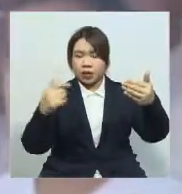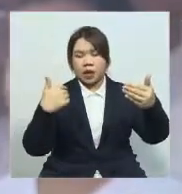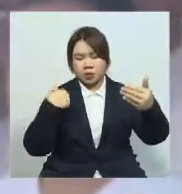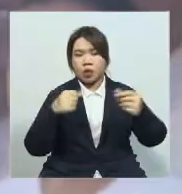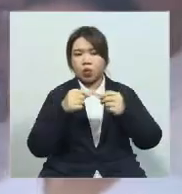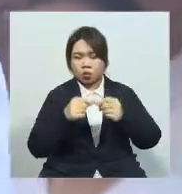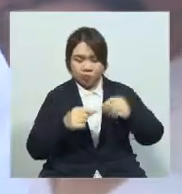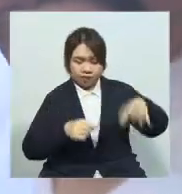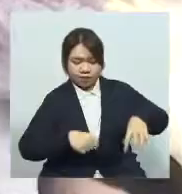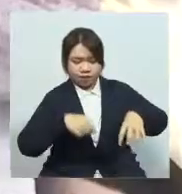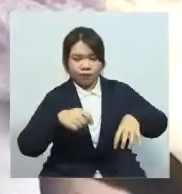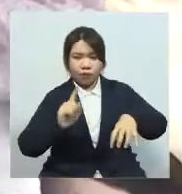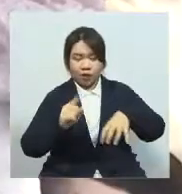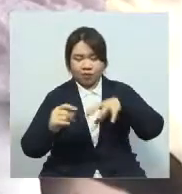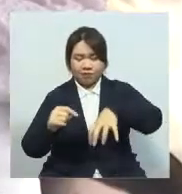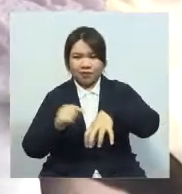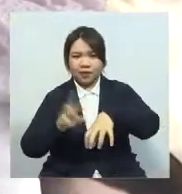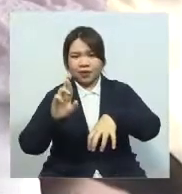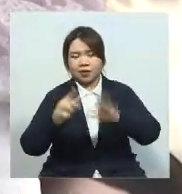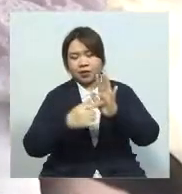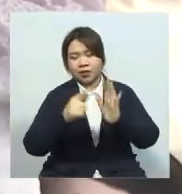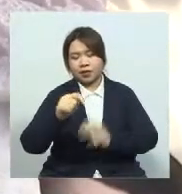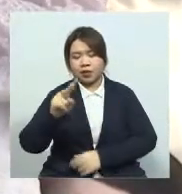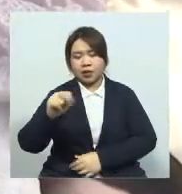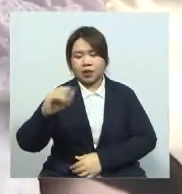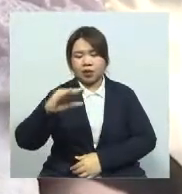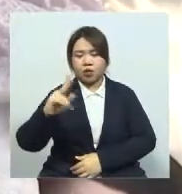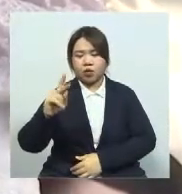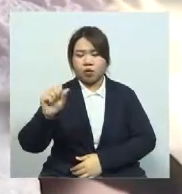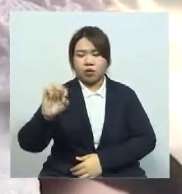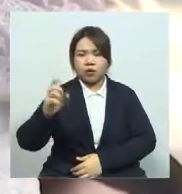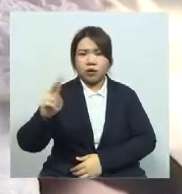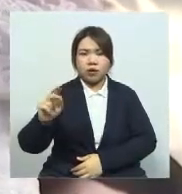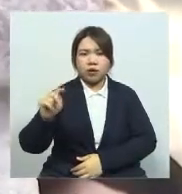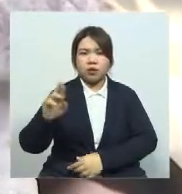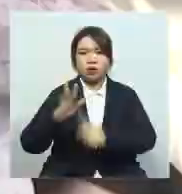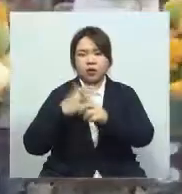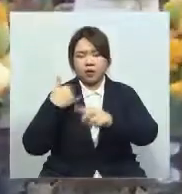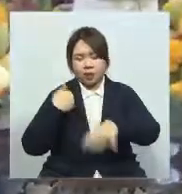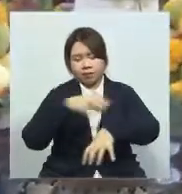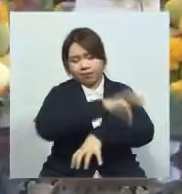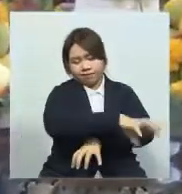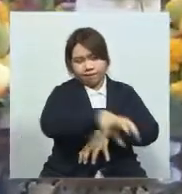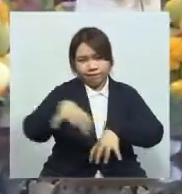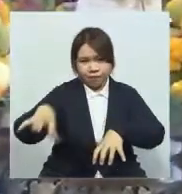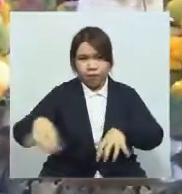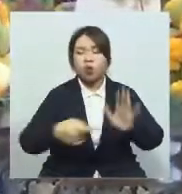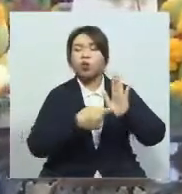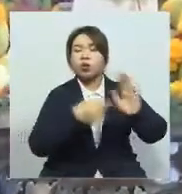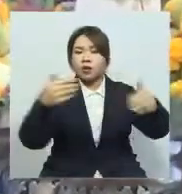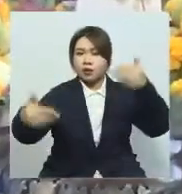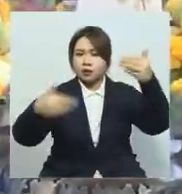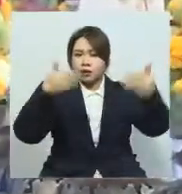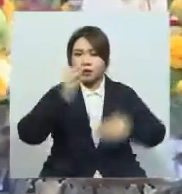ายอยู่บริเวณโดยรอบเกาะรัตนโกสินทร์พิพิธภัณฑสถานพระนครและโรงละครแห่งชาติอาทินิทรรศการเทิดพระ